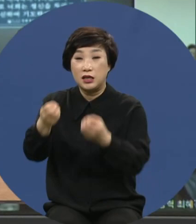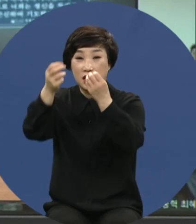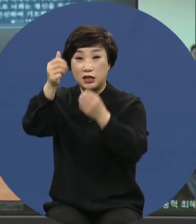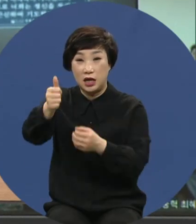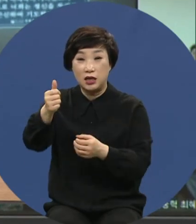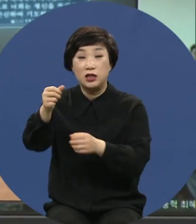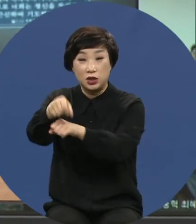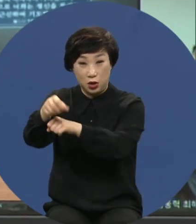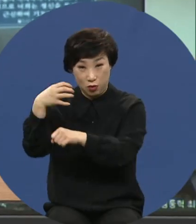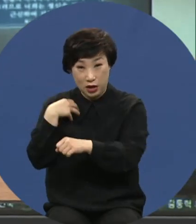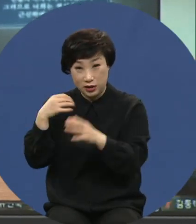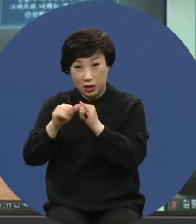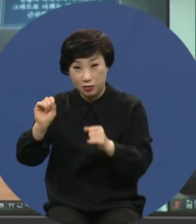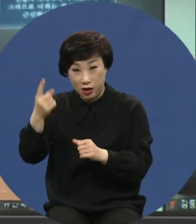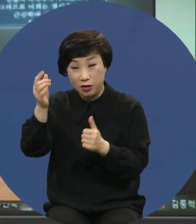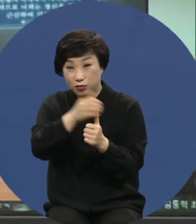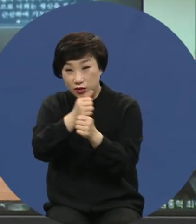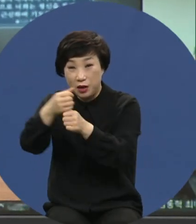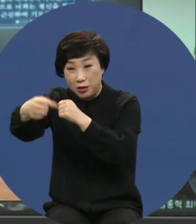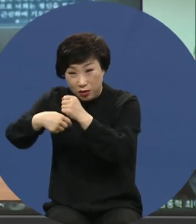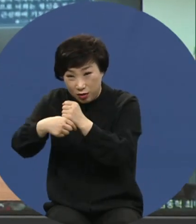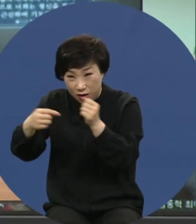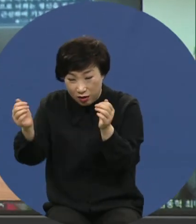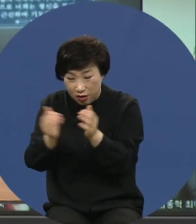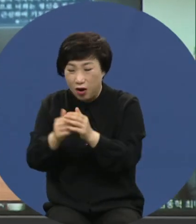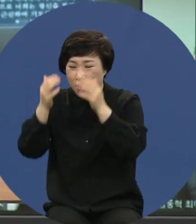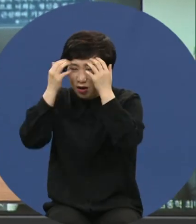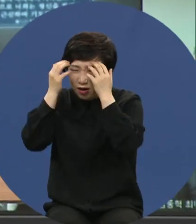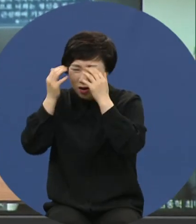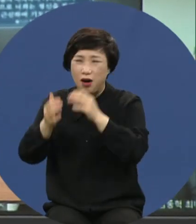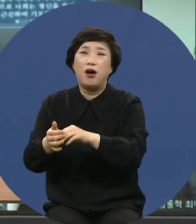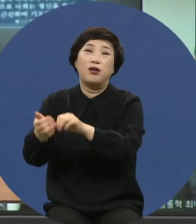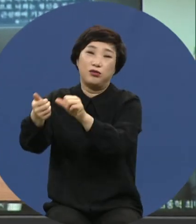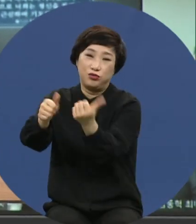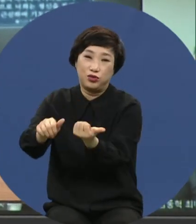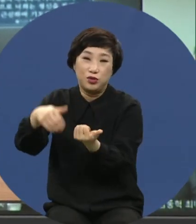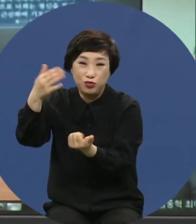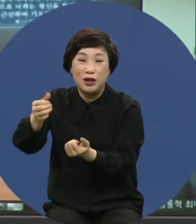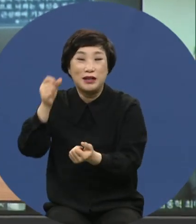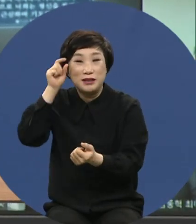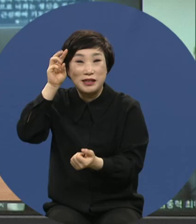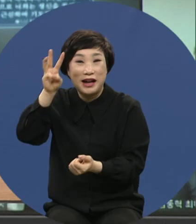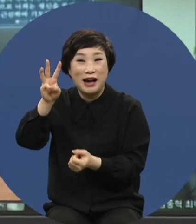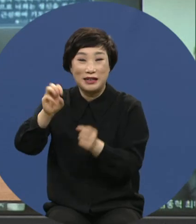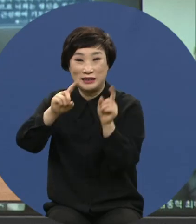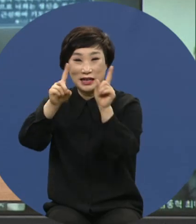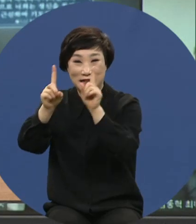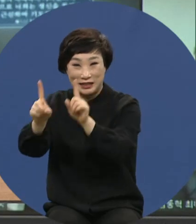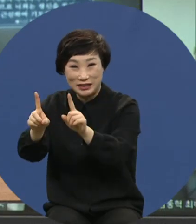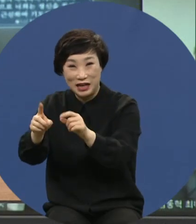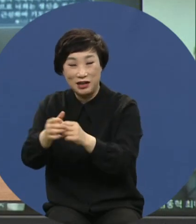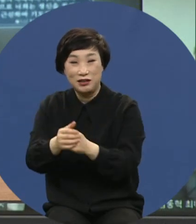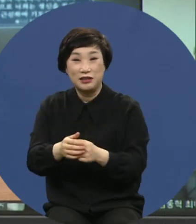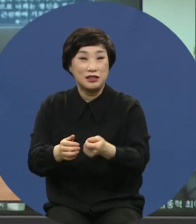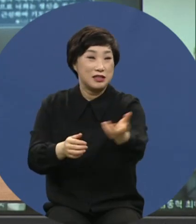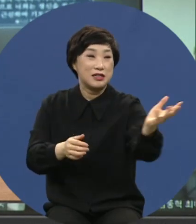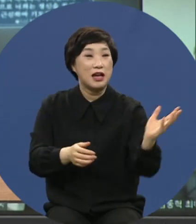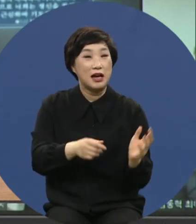대제사장들과 서기관들에게 많은 고난을 받고 죽임을 당하고 제3일에 살아나야 할